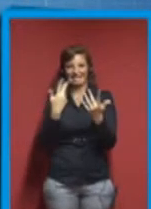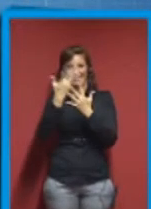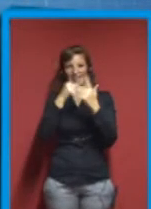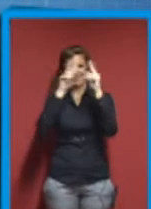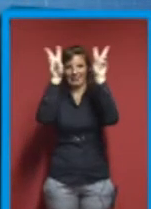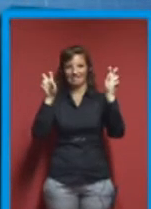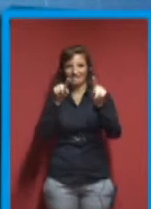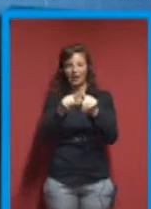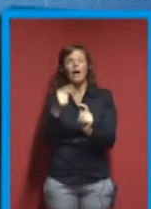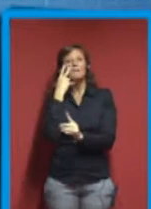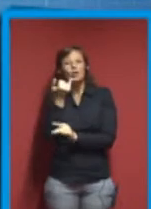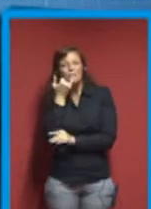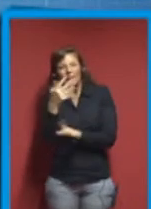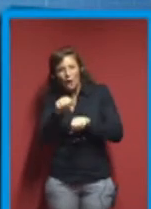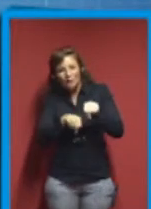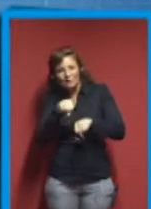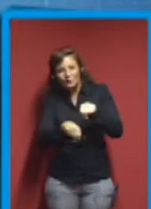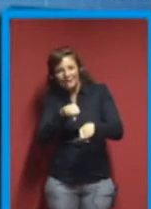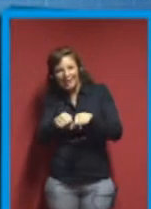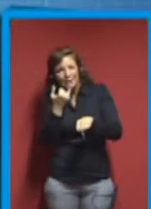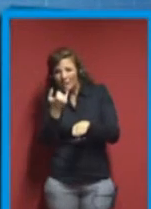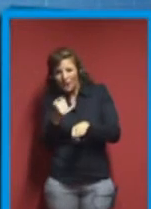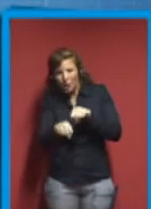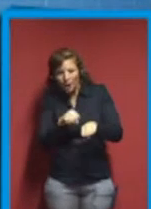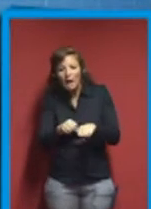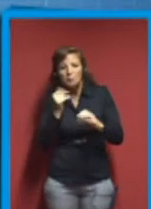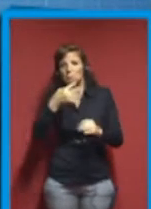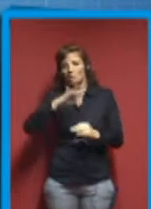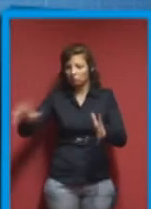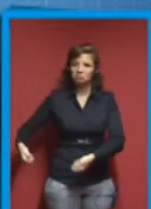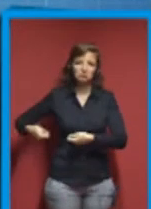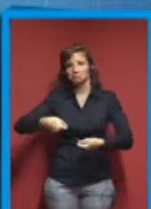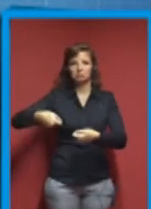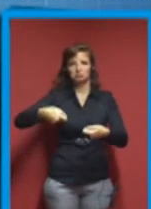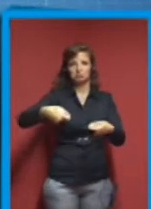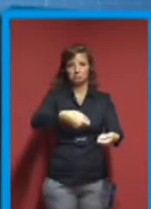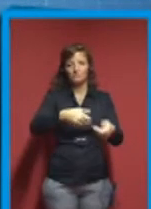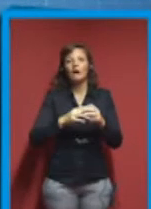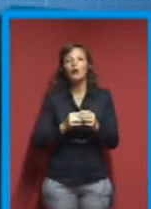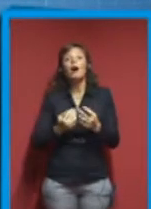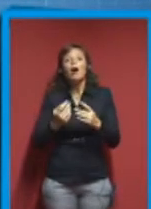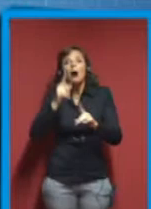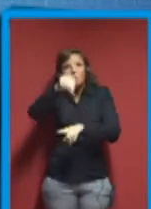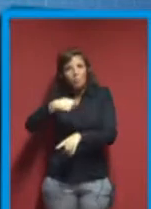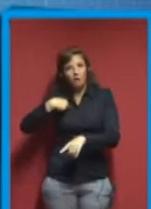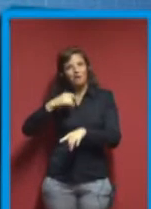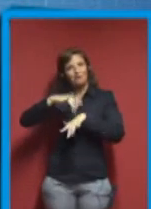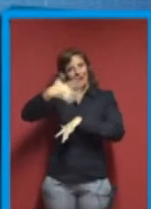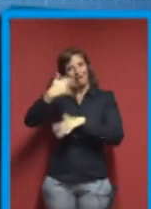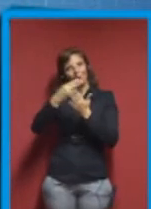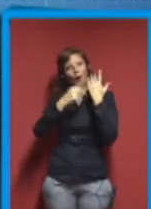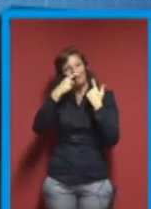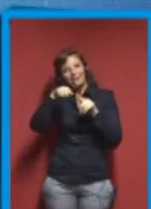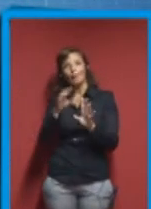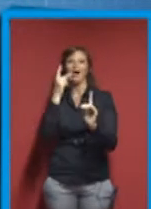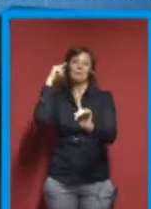piccola bicicletta piccolissima che può essere portata in giro. Anche noi abbiamo fatto un progetto simile.